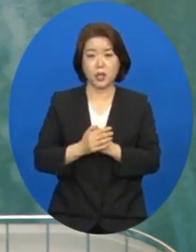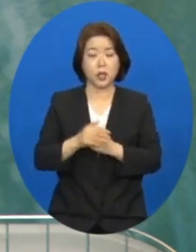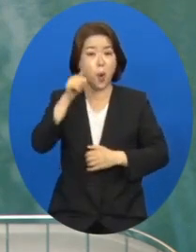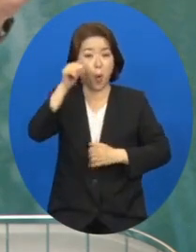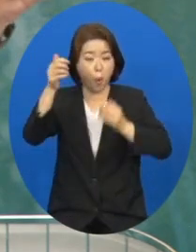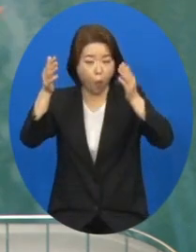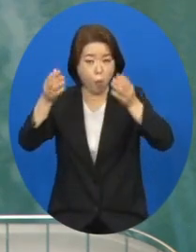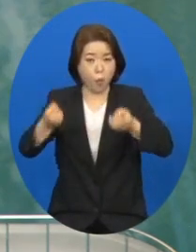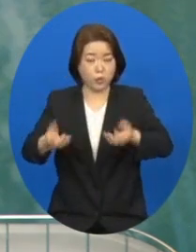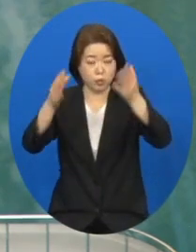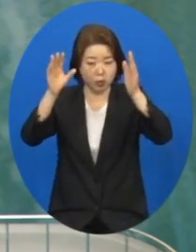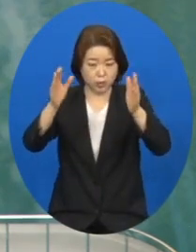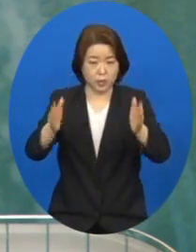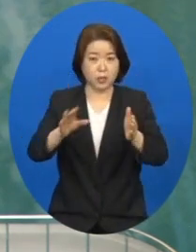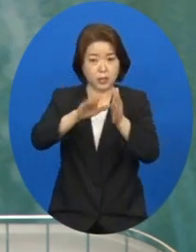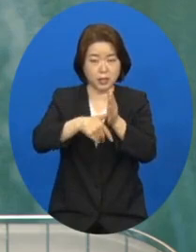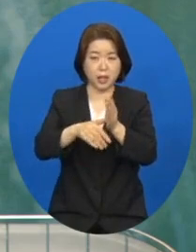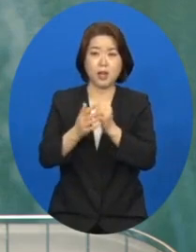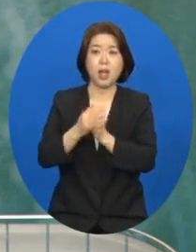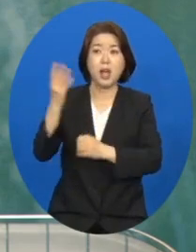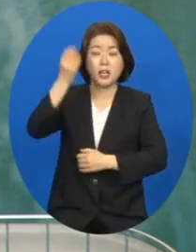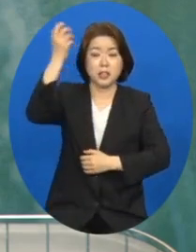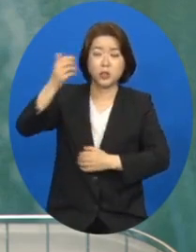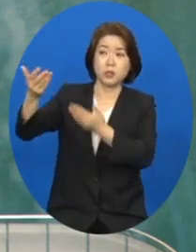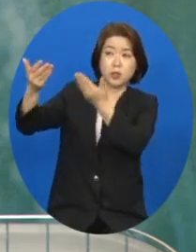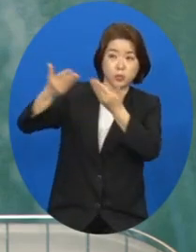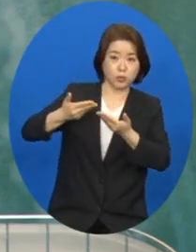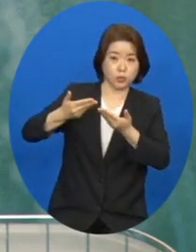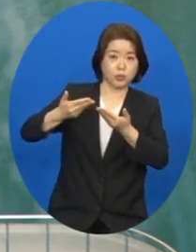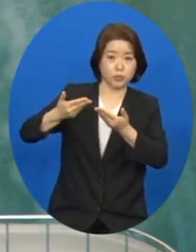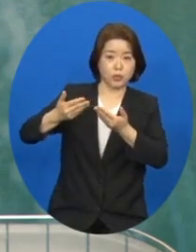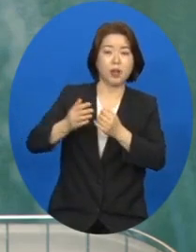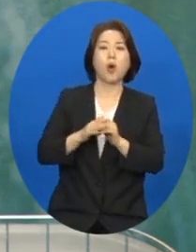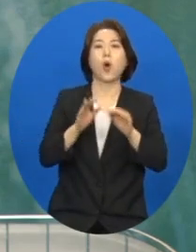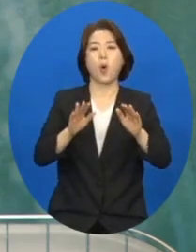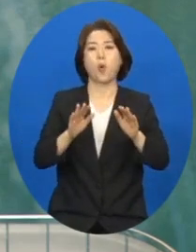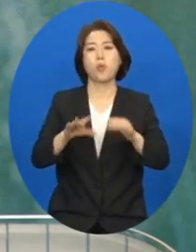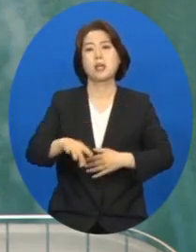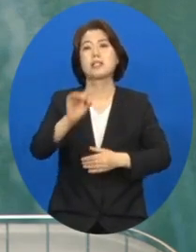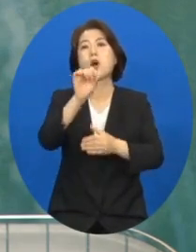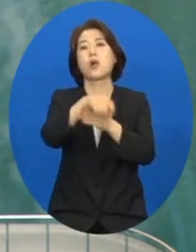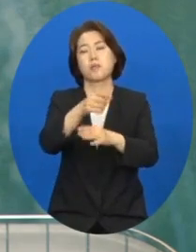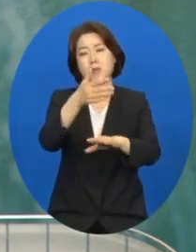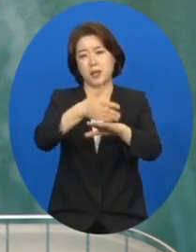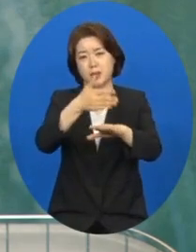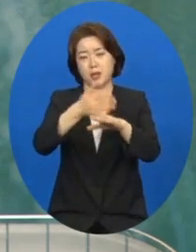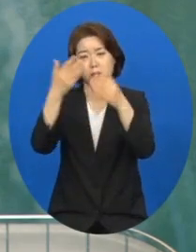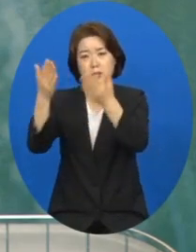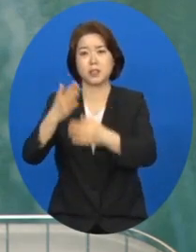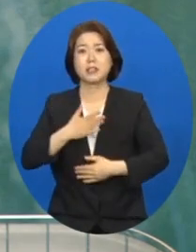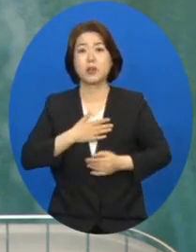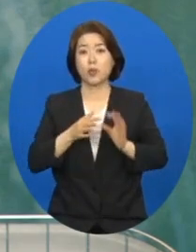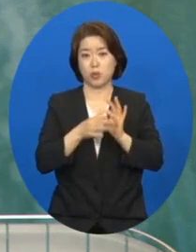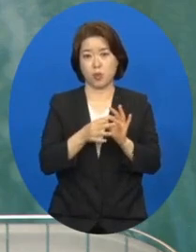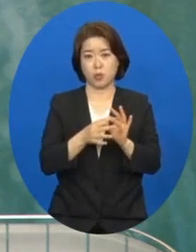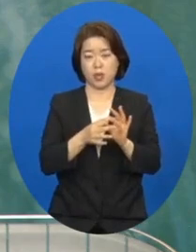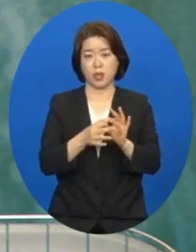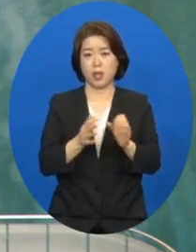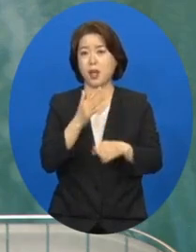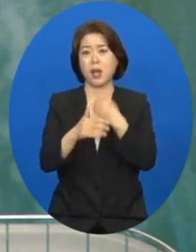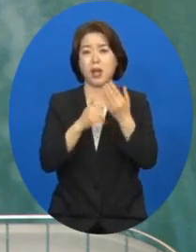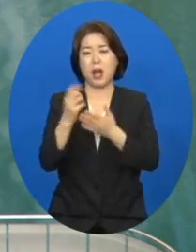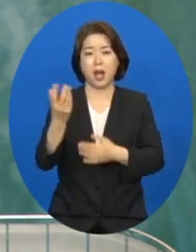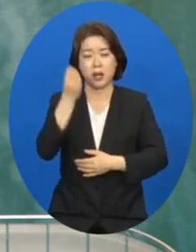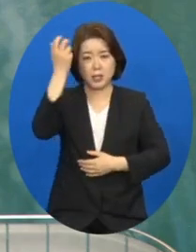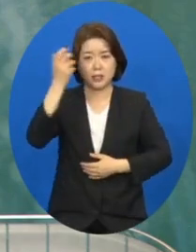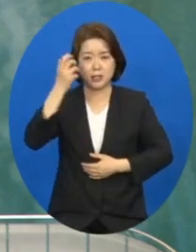우리에게 오순절에 성령을 부으셨는데 하나님 오늘 첫 열매로 감사하는 저를 통하여 하나님